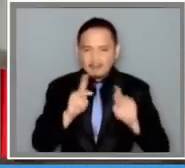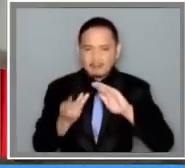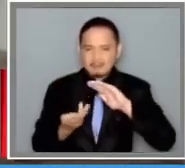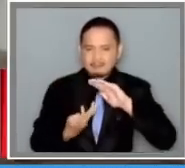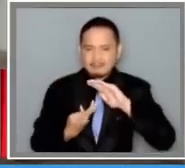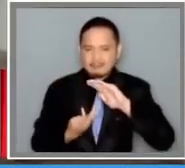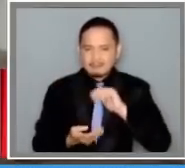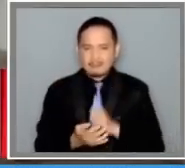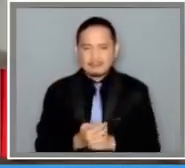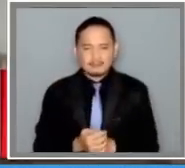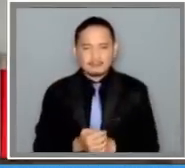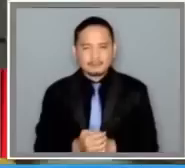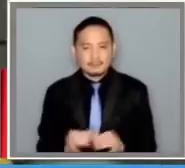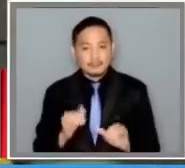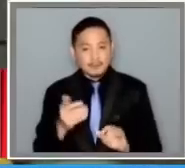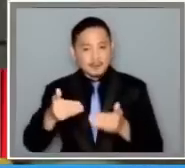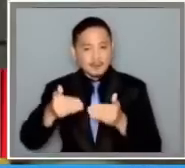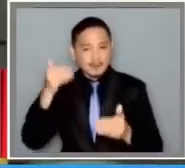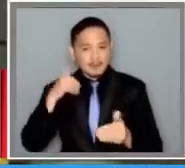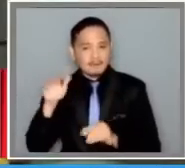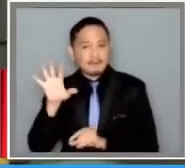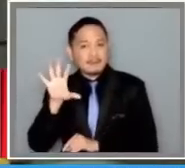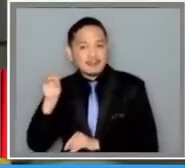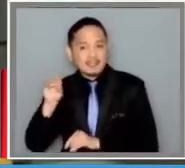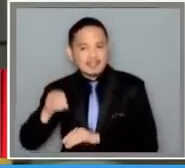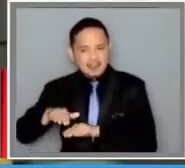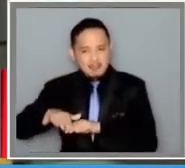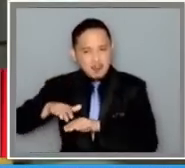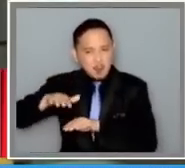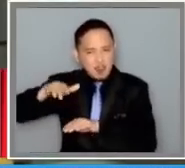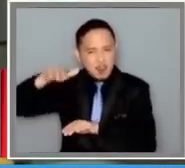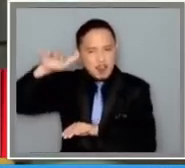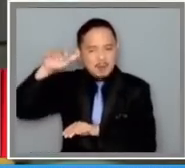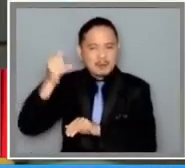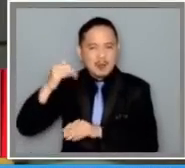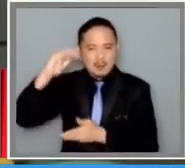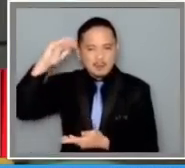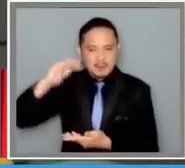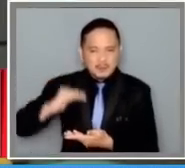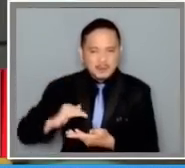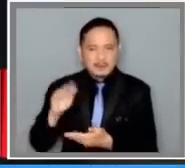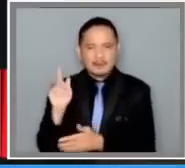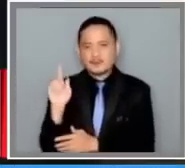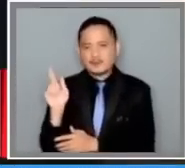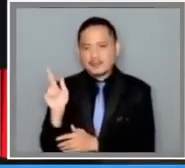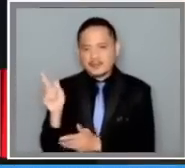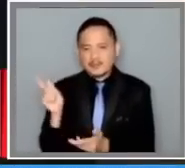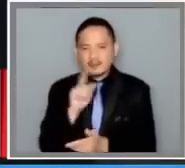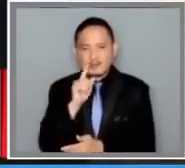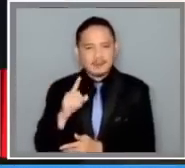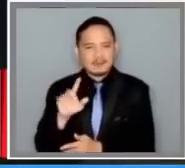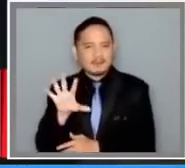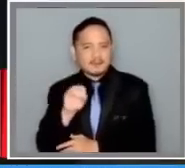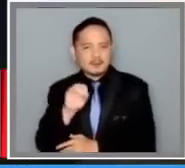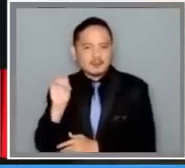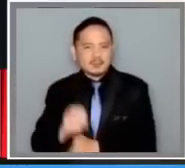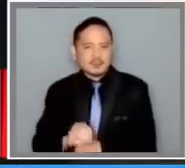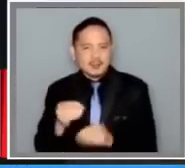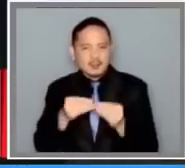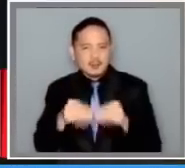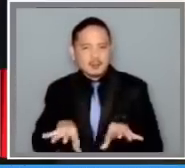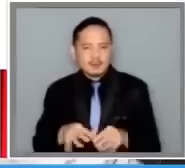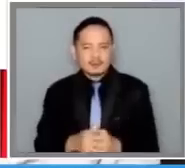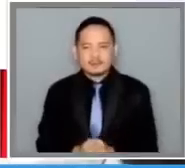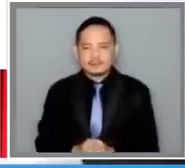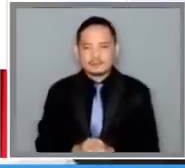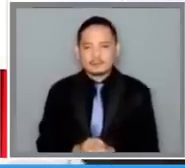Dating 50 case, ngayon 20 case na lang. Halos kalahati mahigit ang nawala po. Ramdam na mga negosyante ang epekto